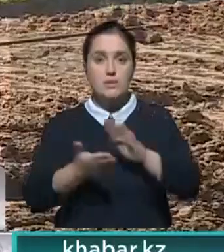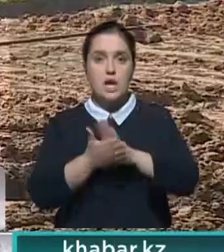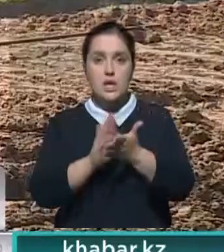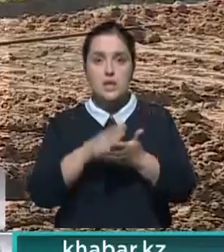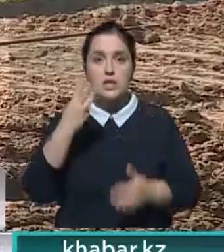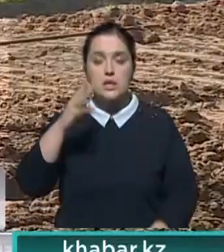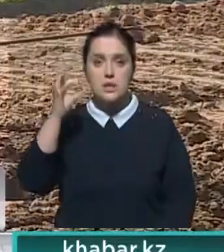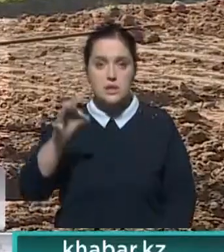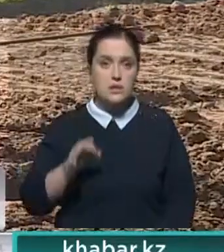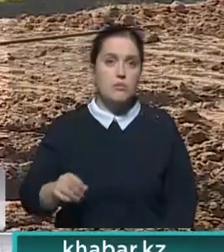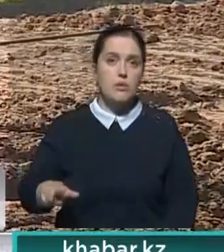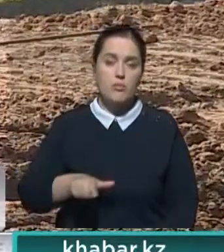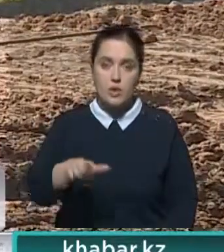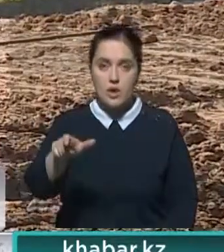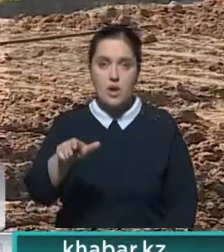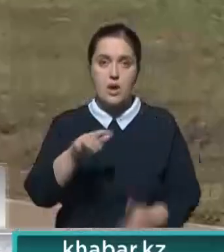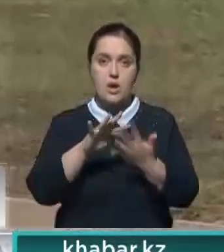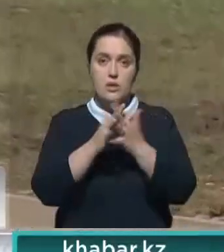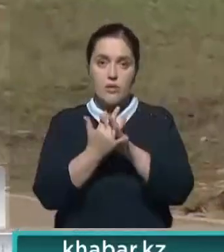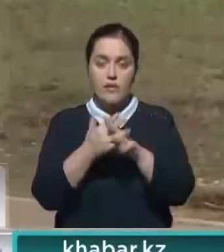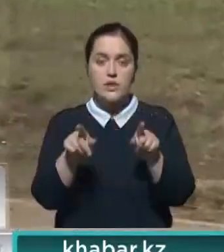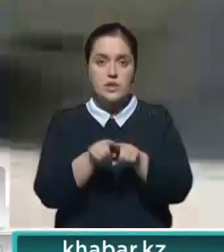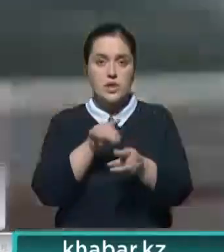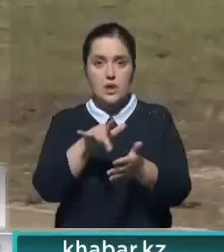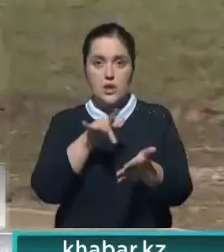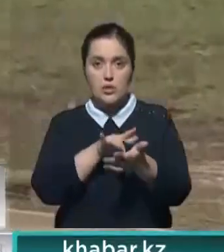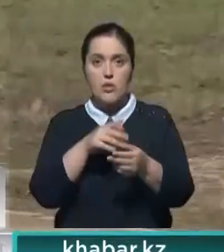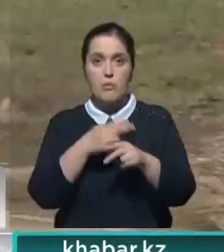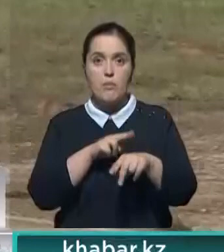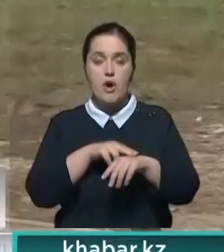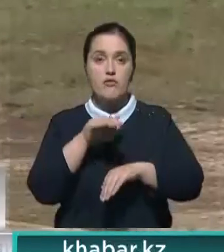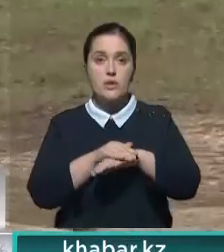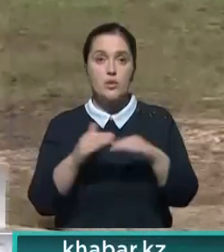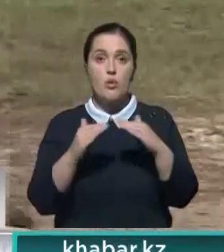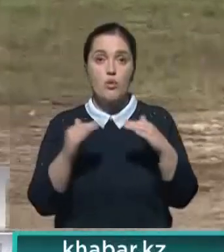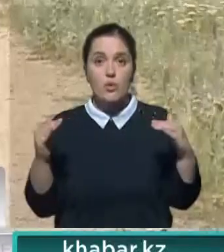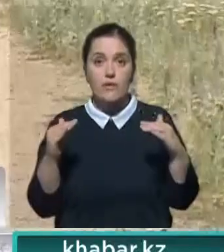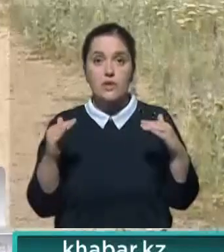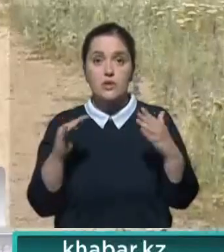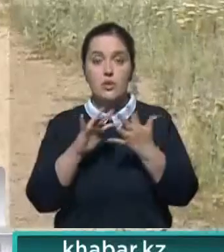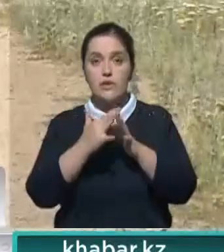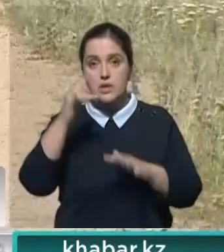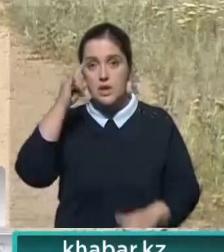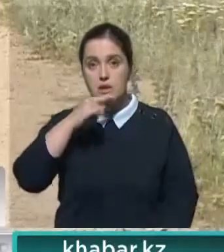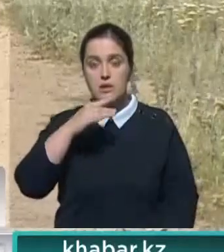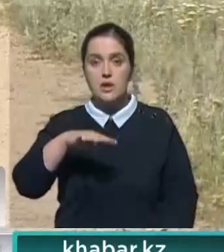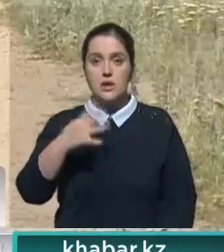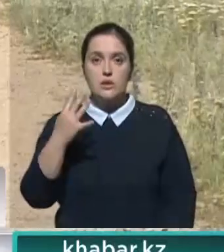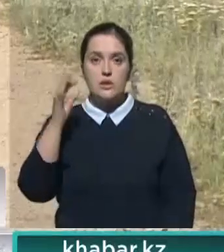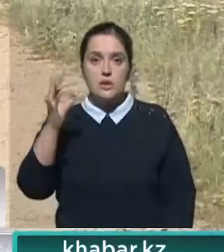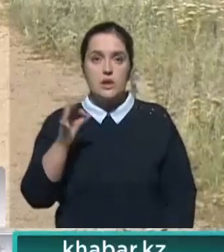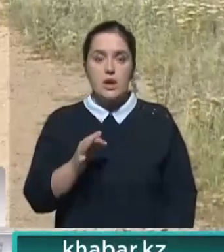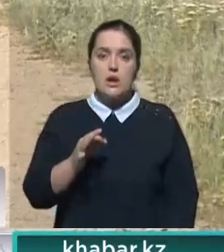неудовлетворительном состоянии почти треть всех дорог внутри поселков и даже городов. Фактически уровень обеспеченности сел в Казахстане не